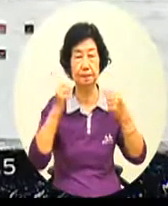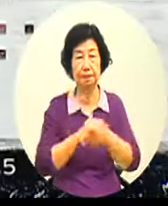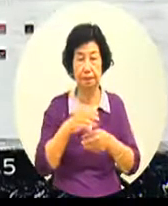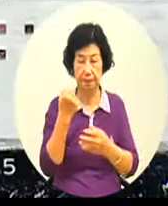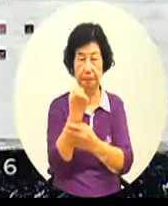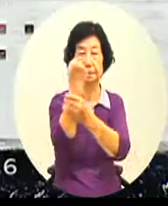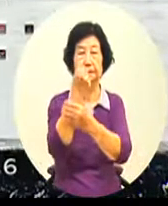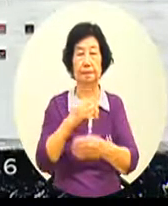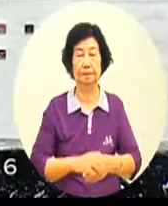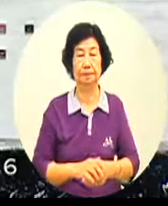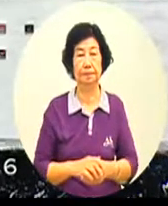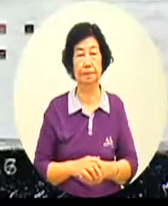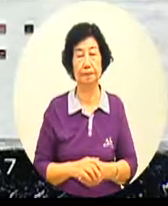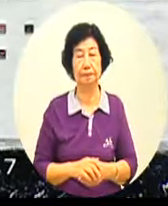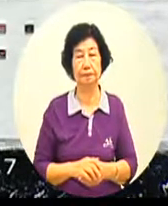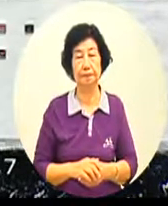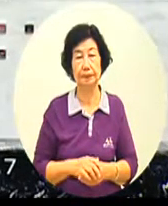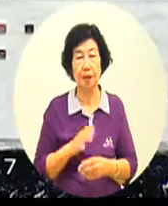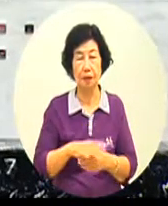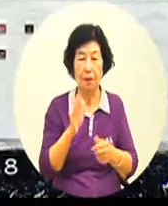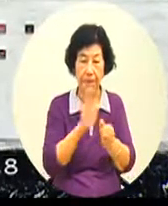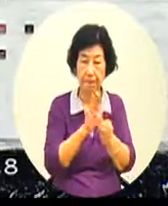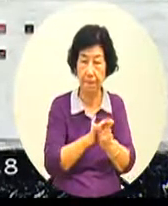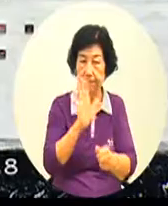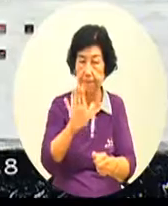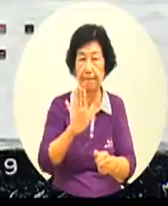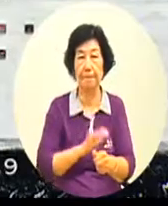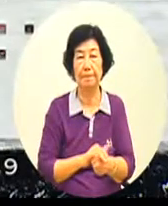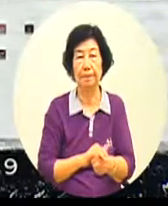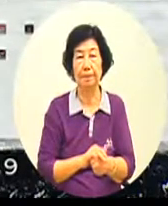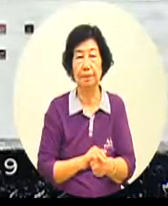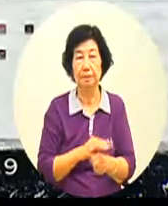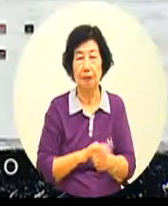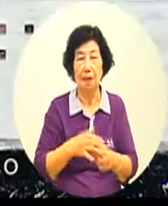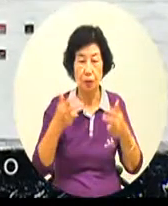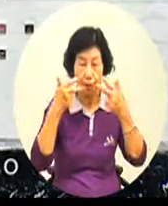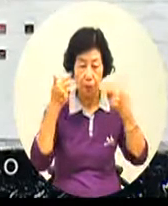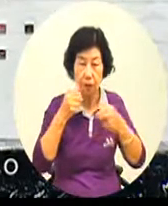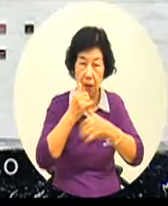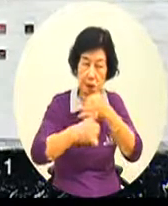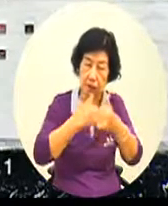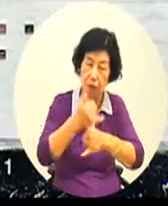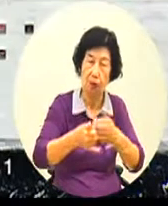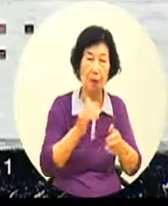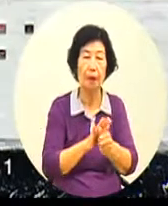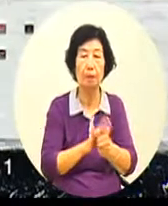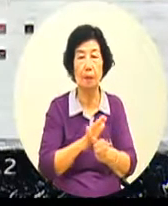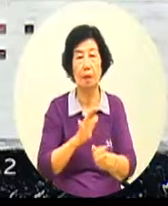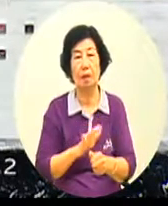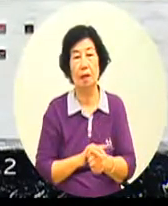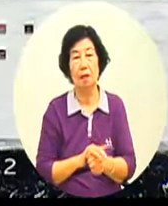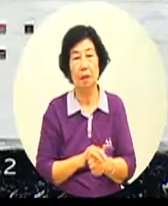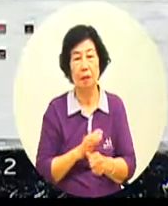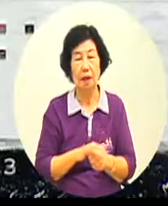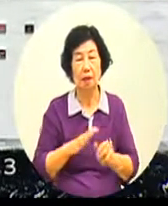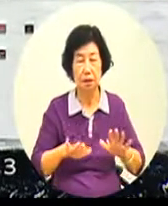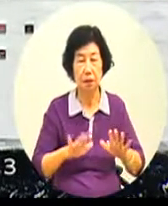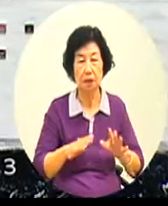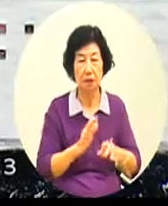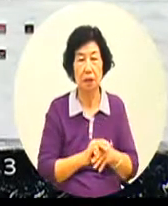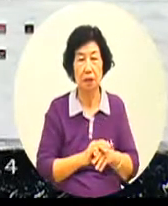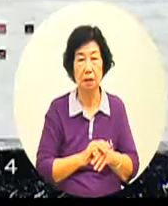会原住民的资源，并提升了本市原住民的生活福祉。因此，本市原住民人口自